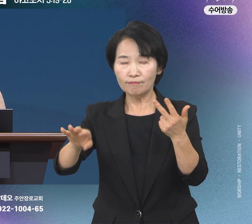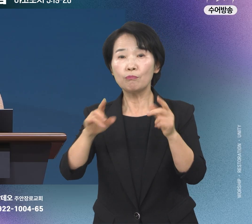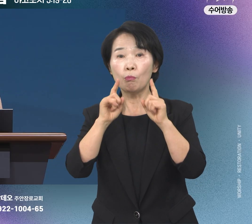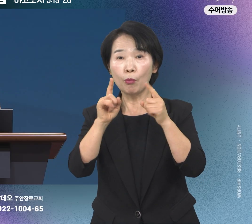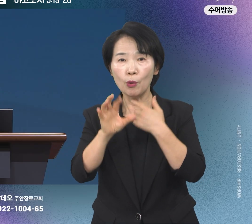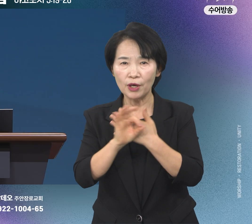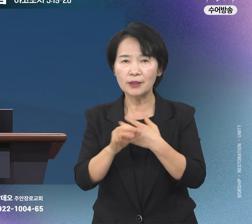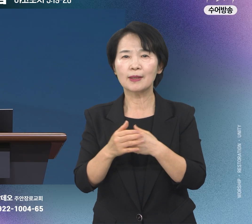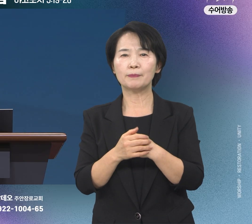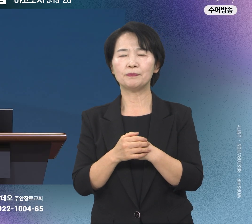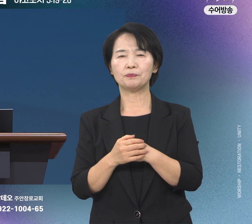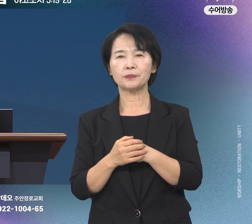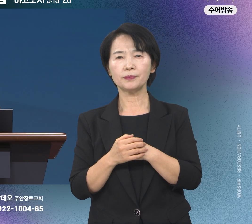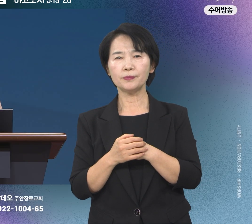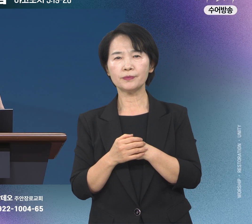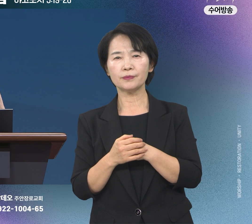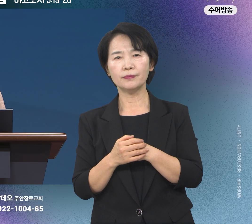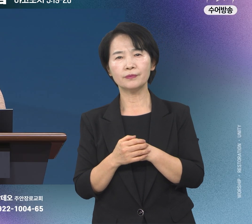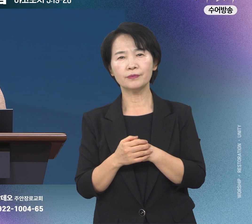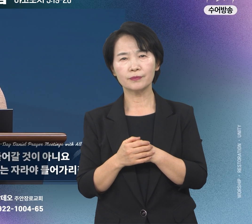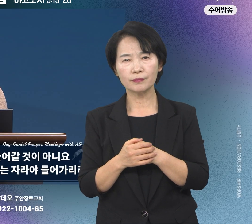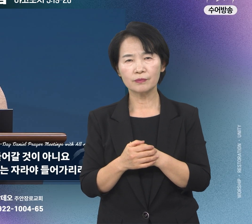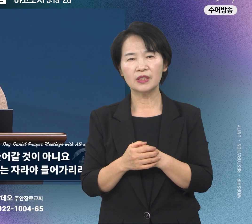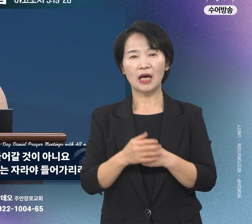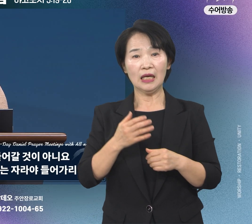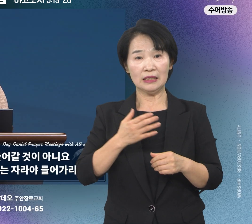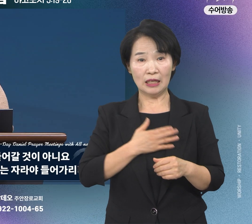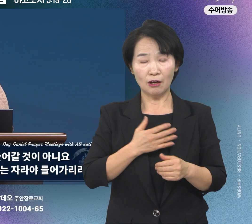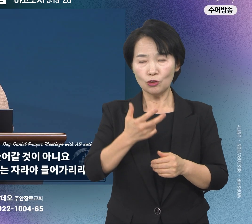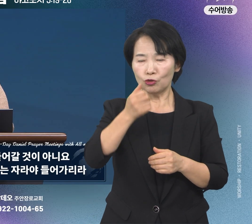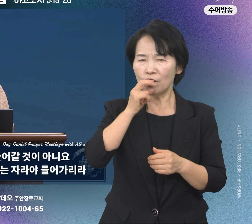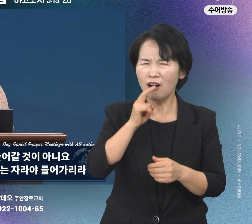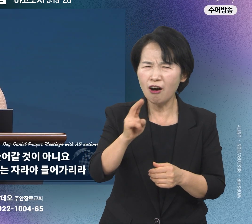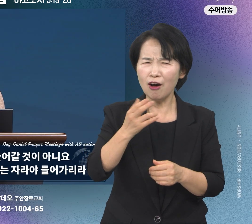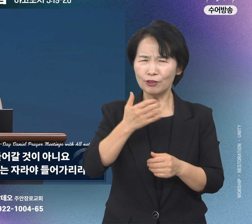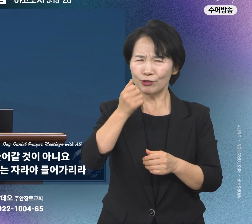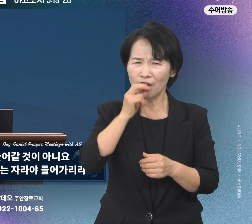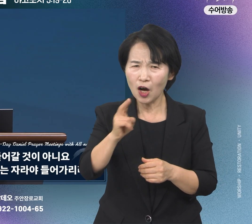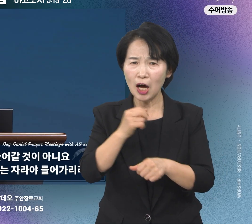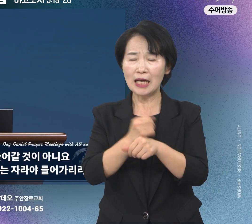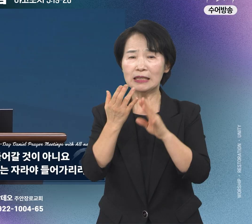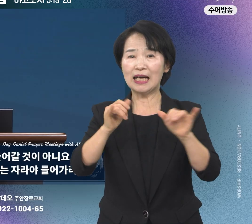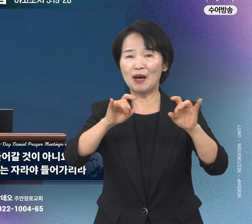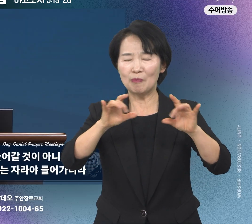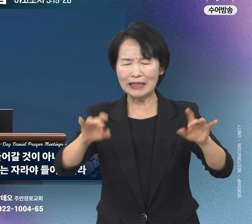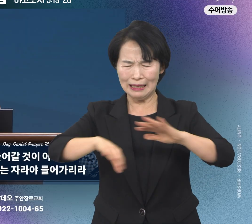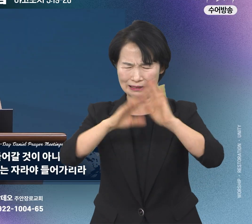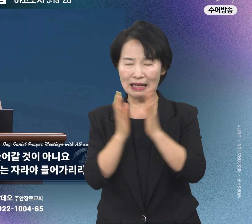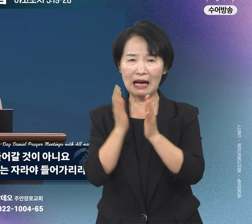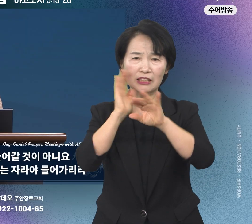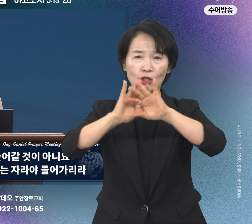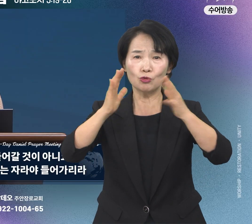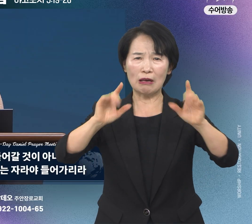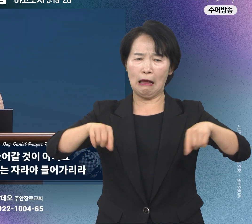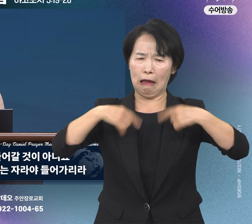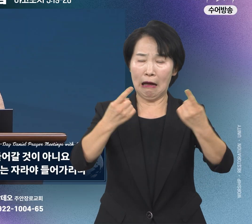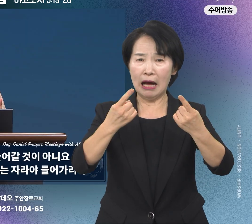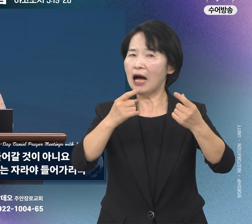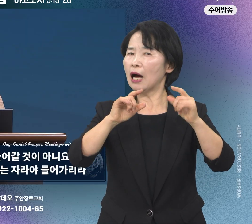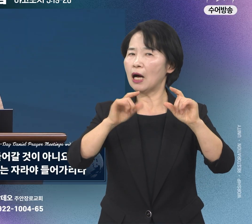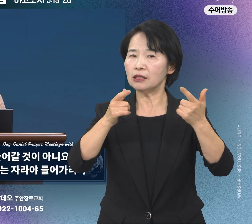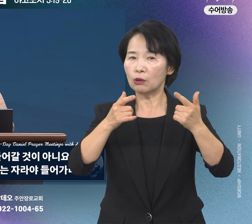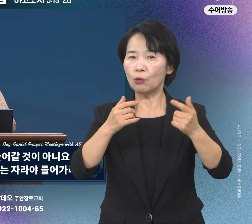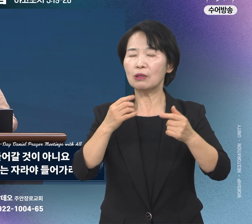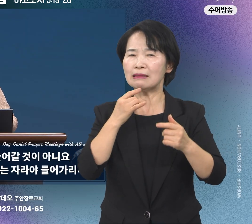자매님, 이 말씀에는 어떤 말씀이 있을까요? 나더러 주여 주여 하는 자마다 다 천국에 들어갈 것이 아니요 다만 하늘에 계신